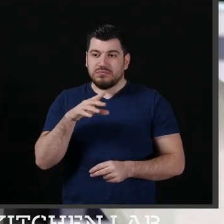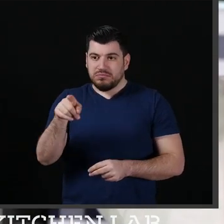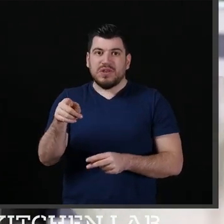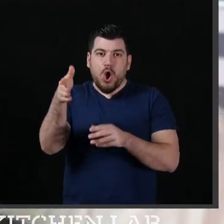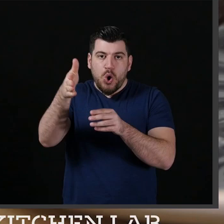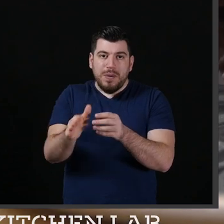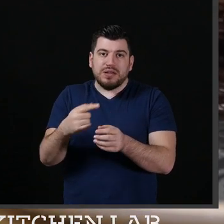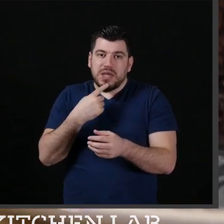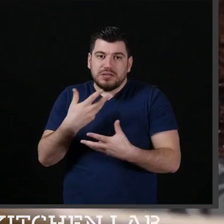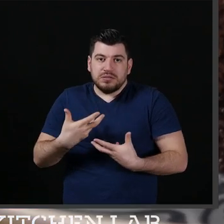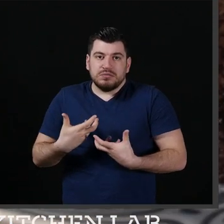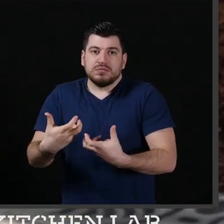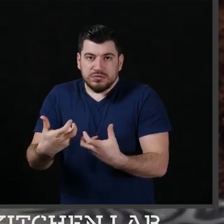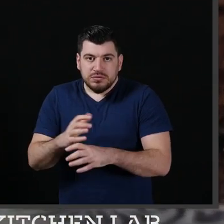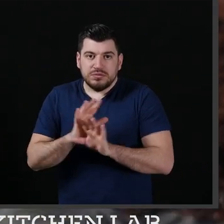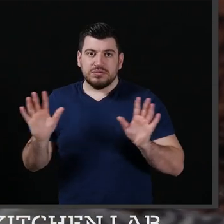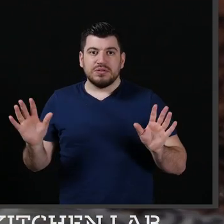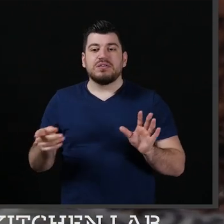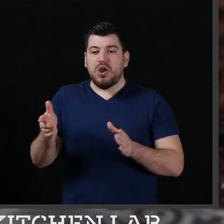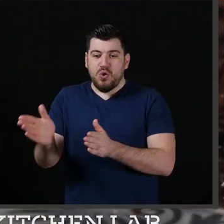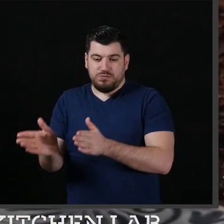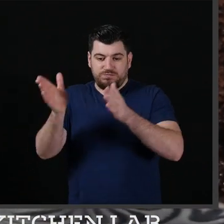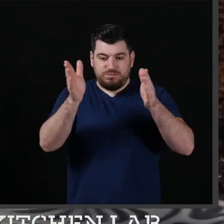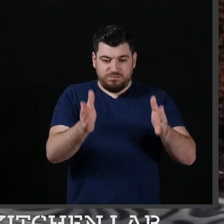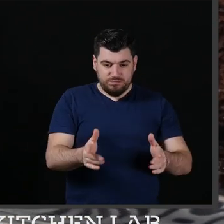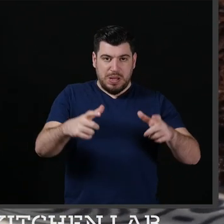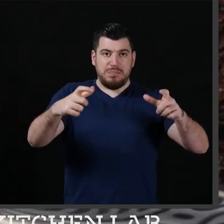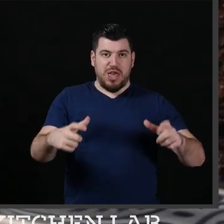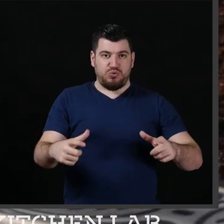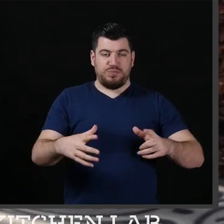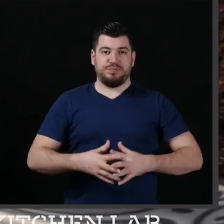το θέαμα? Θα βάλω τη σοκολατόπιτά μου στο πιατάκι.